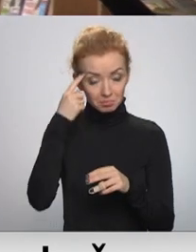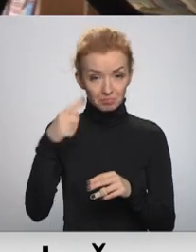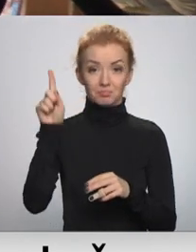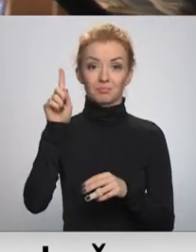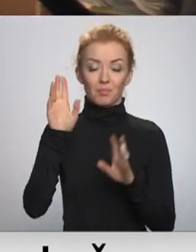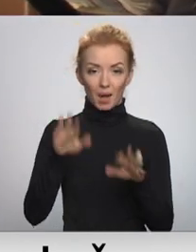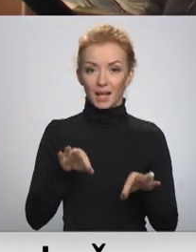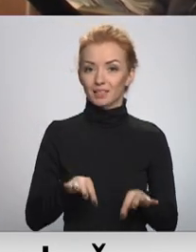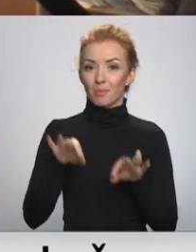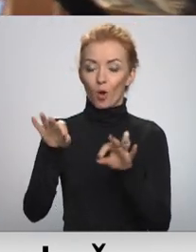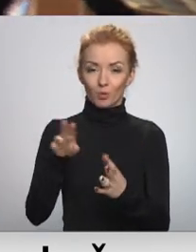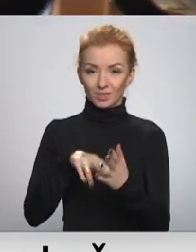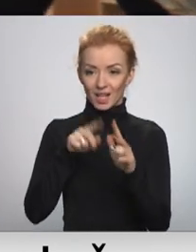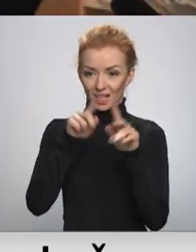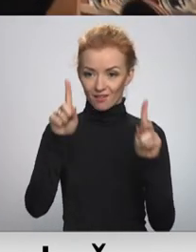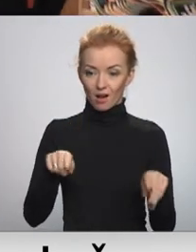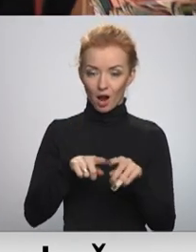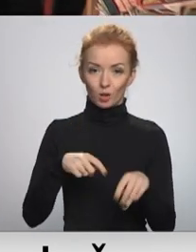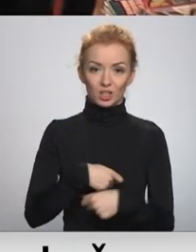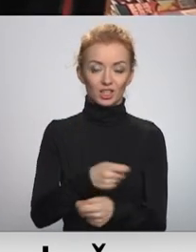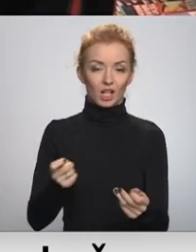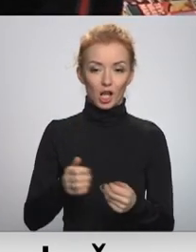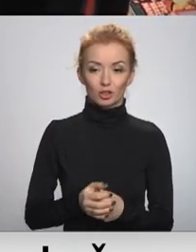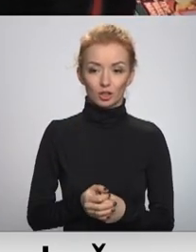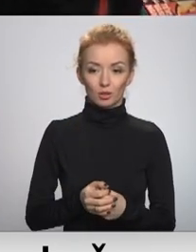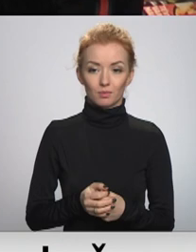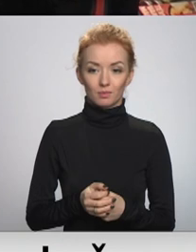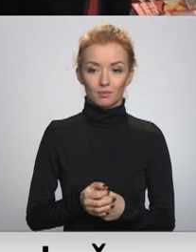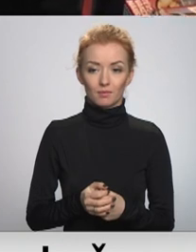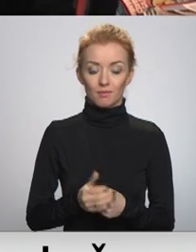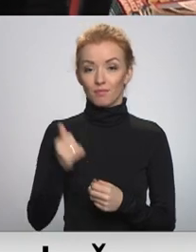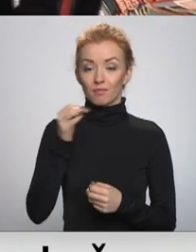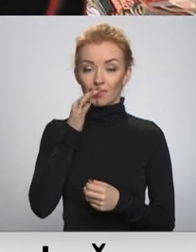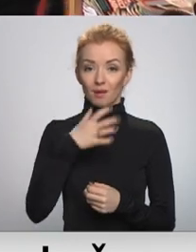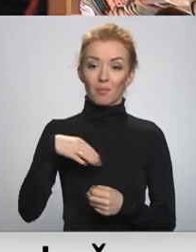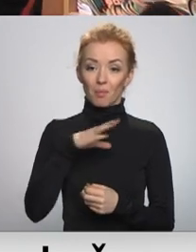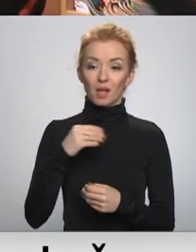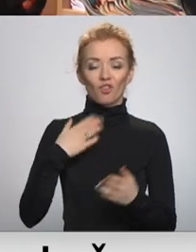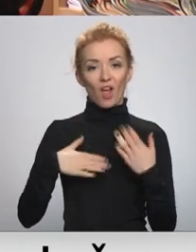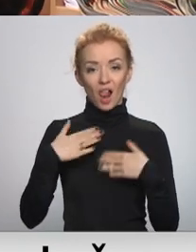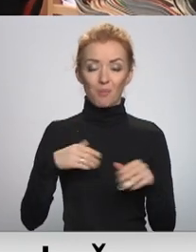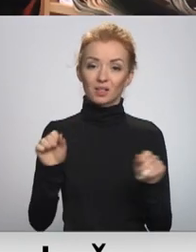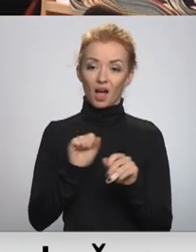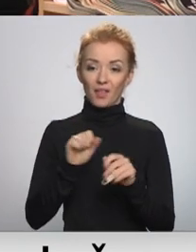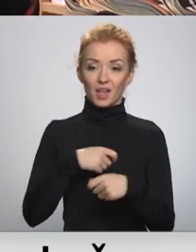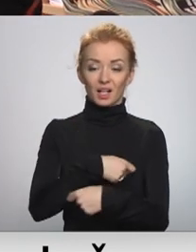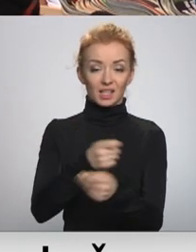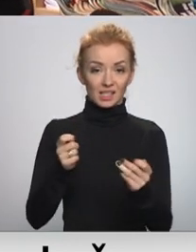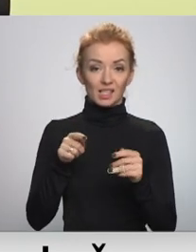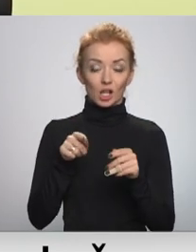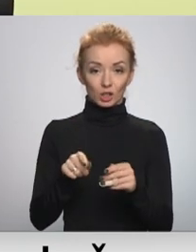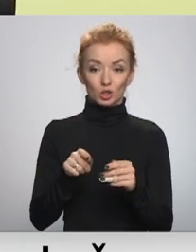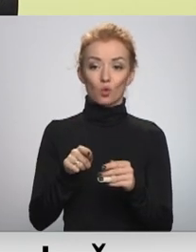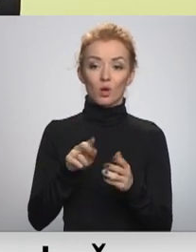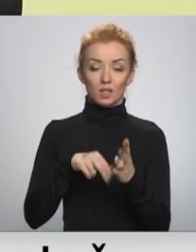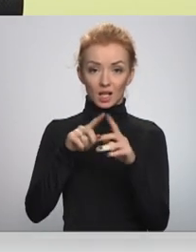ideja par izbraukuma certifikātu izsniegšanu. Arī mēs vēlējāmies, protams, pēc iespējas ātrāk šos certifikātus izsniegt bibliotēkās, bet saistībā